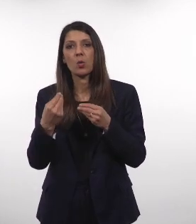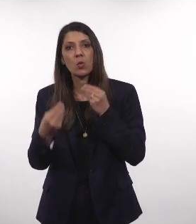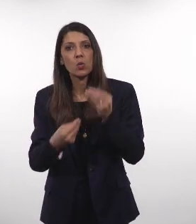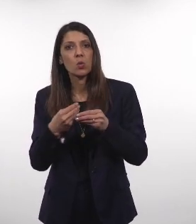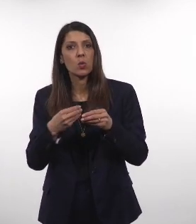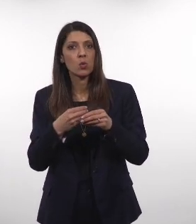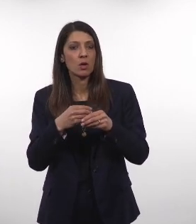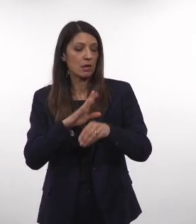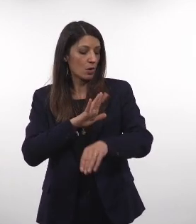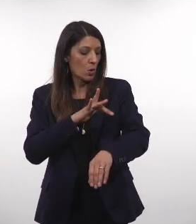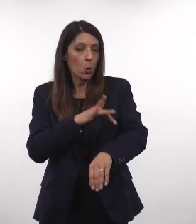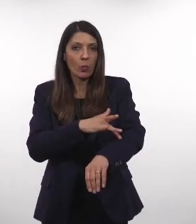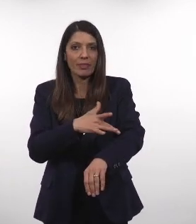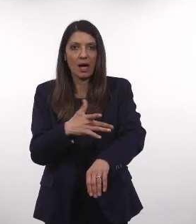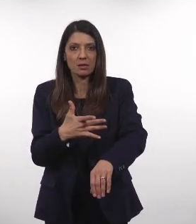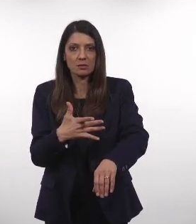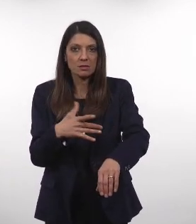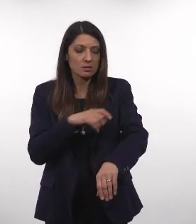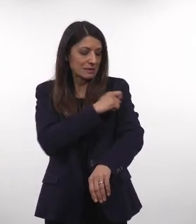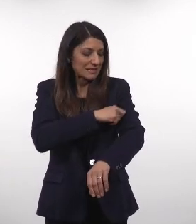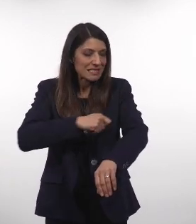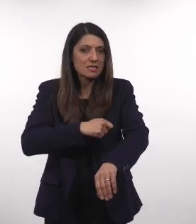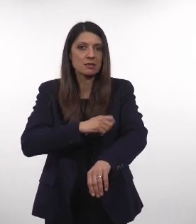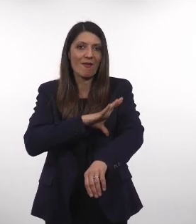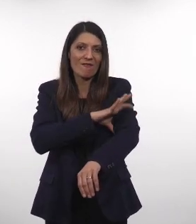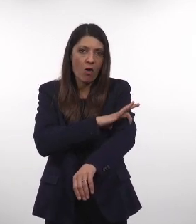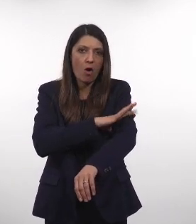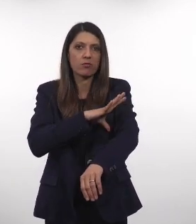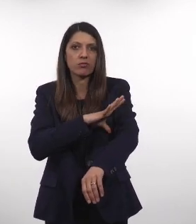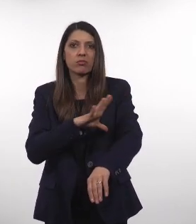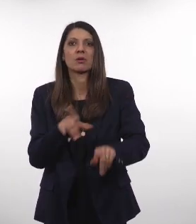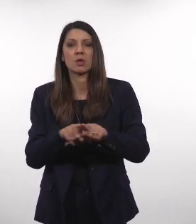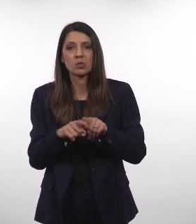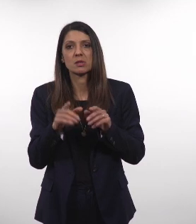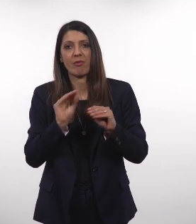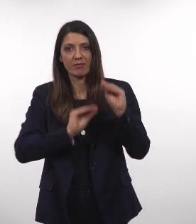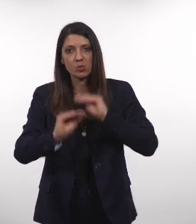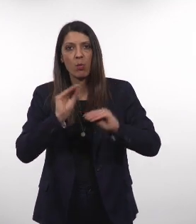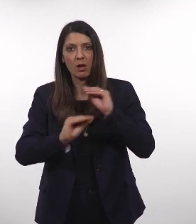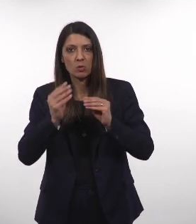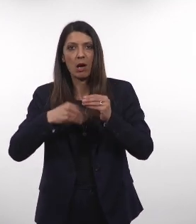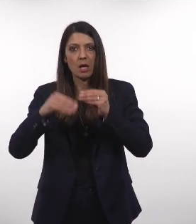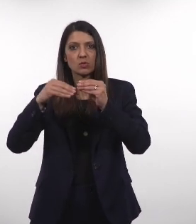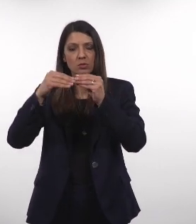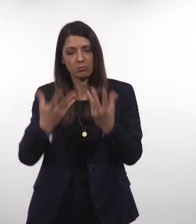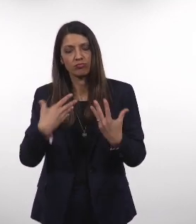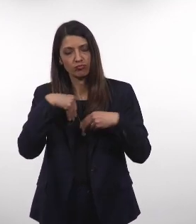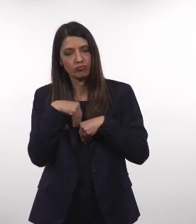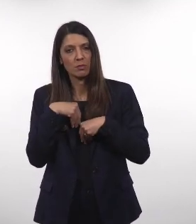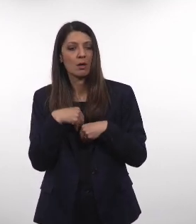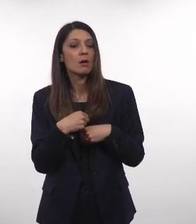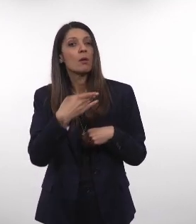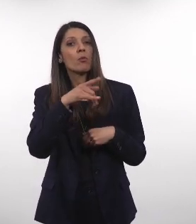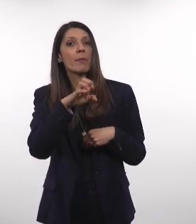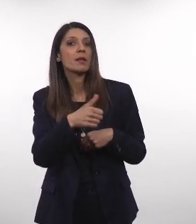l'intensité du contact et sur la multiplicité des actes. Comme Mohamed n'a pour le moment pas de notion de